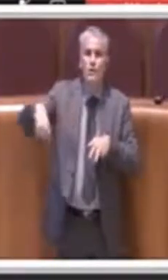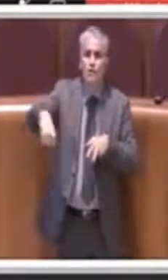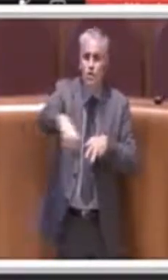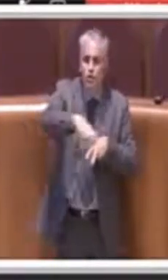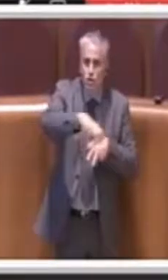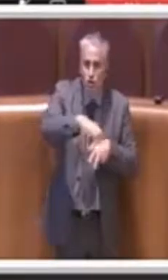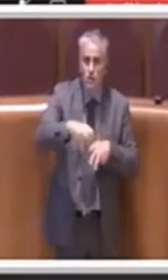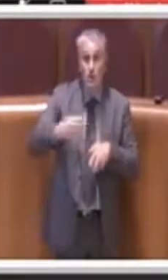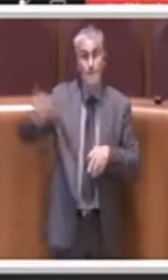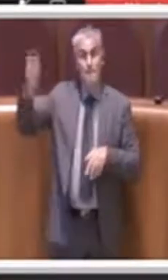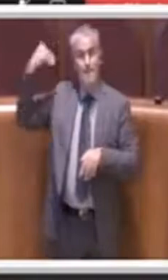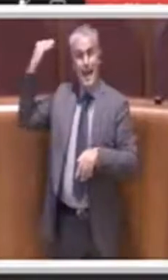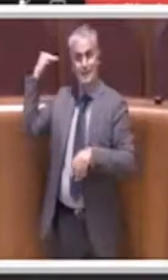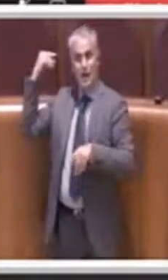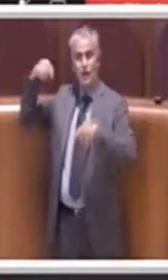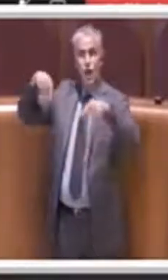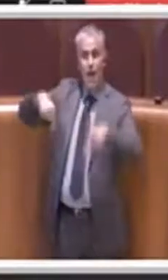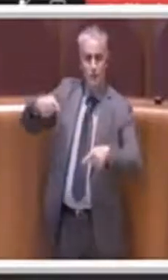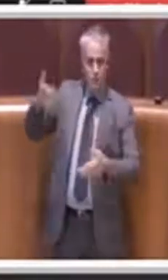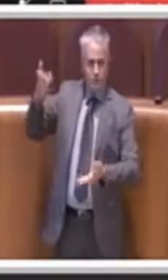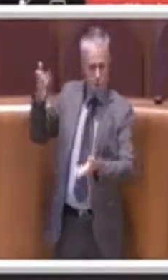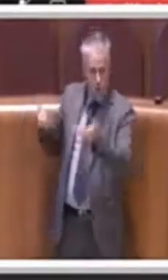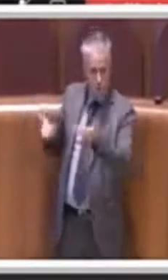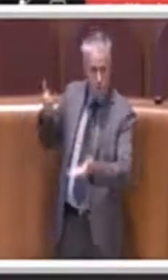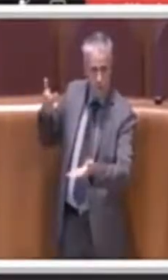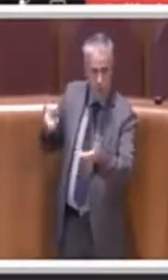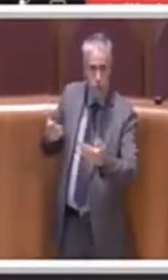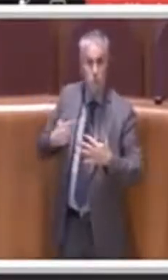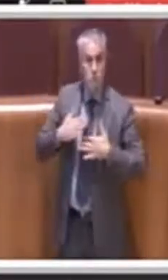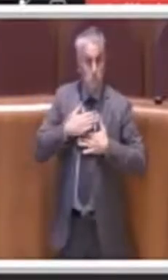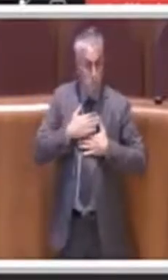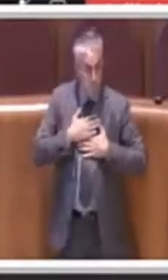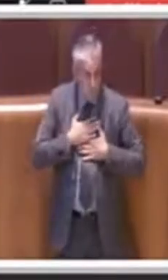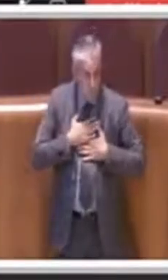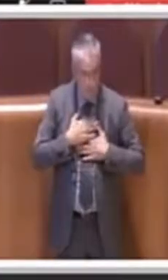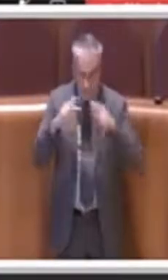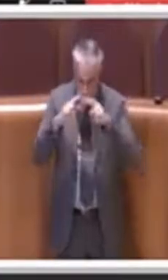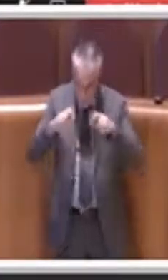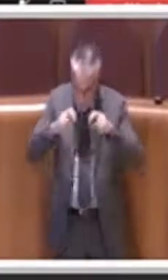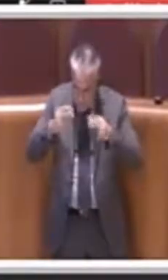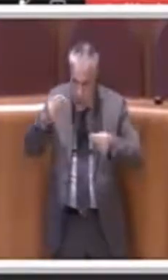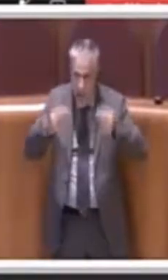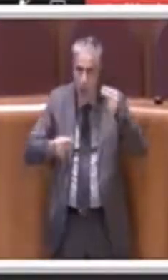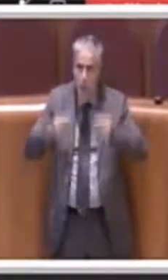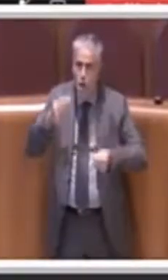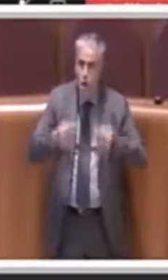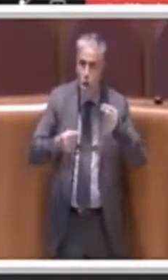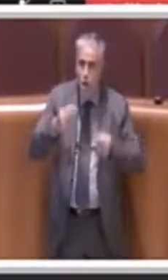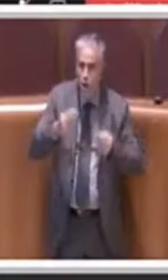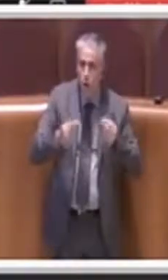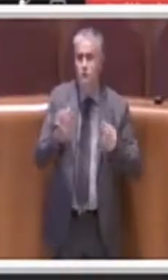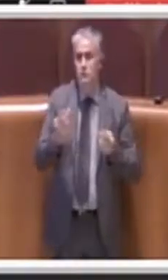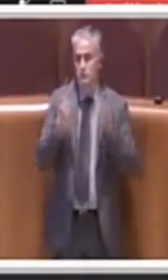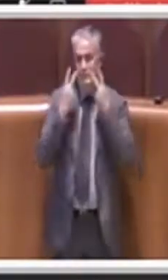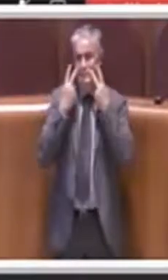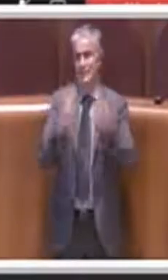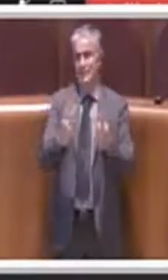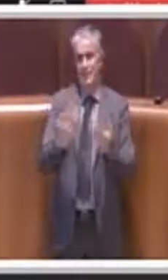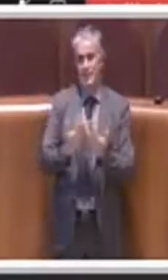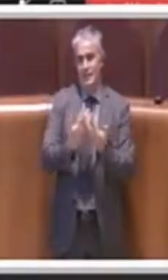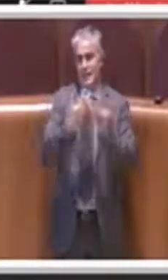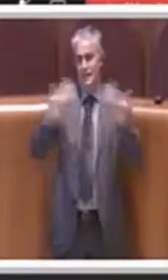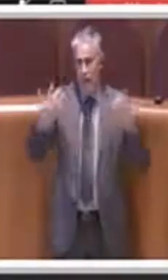rispetto agli anni passati. E da quello che ho potuto, ripeto, dai calcoli che ho fatto io, è evidente che c'è